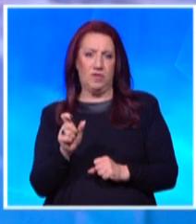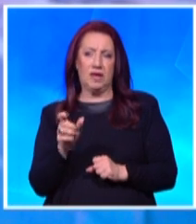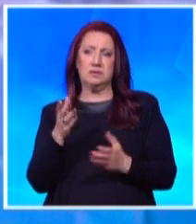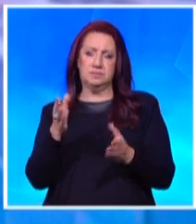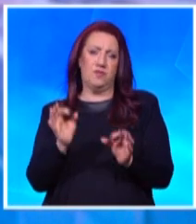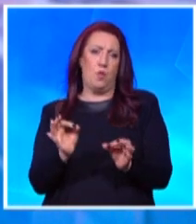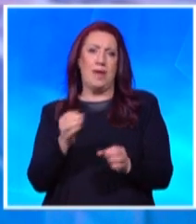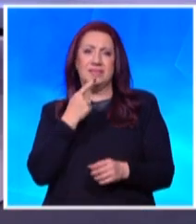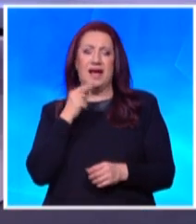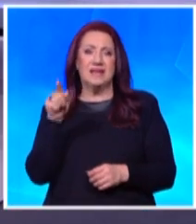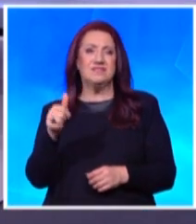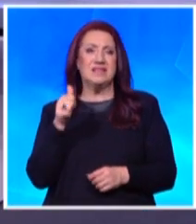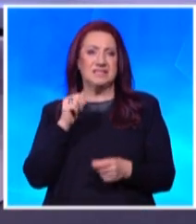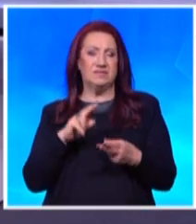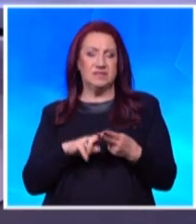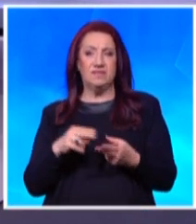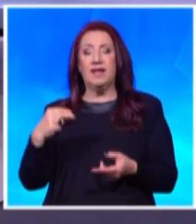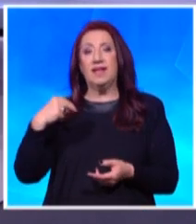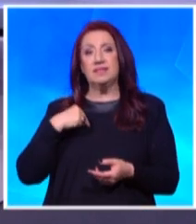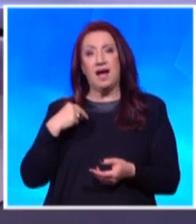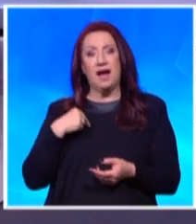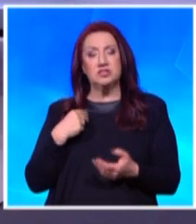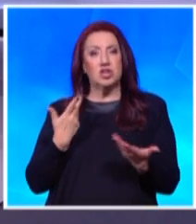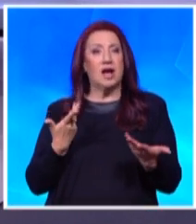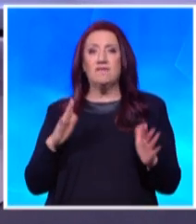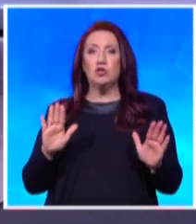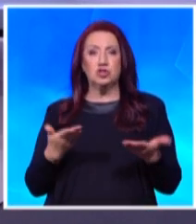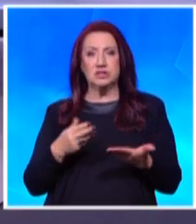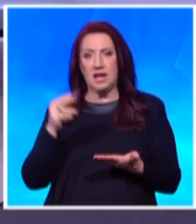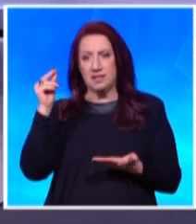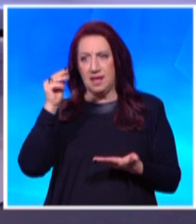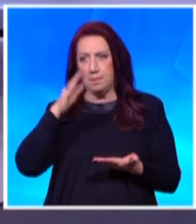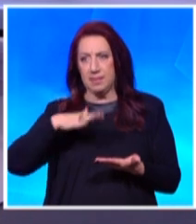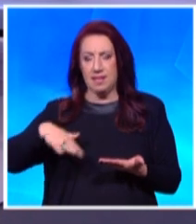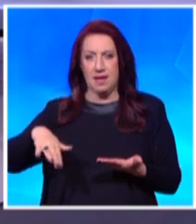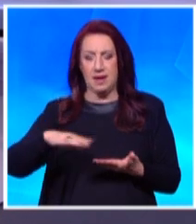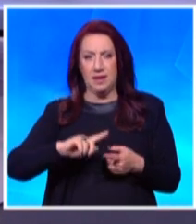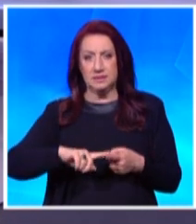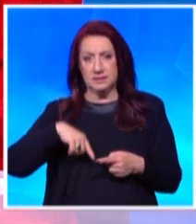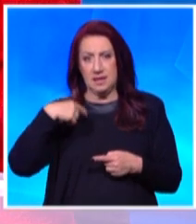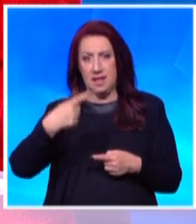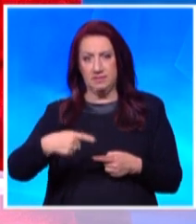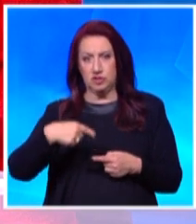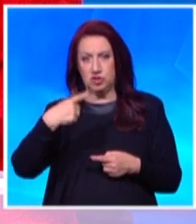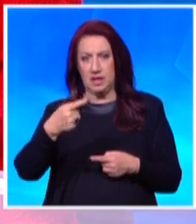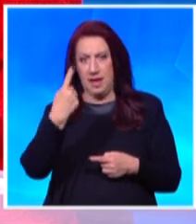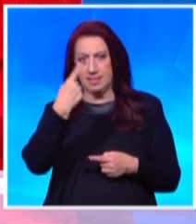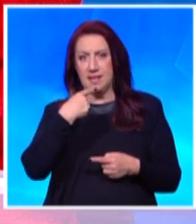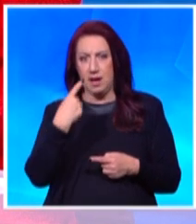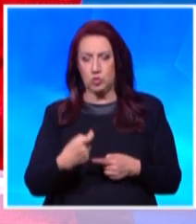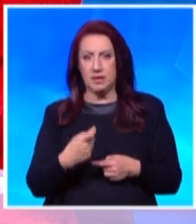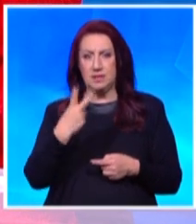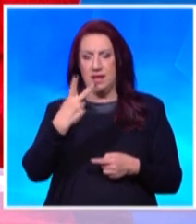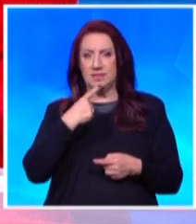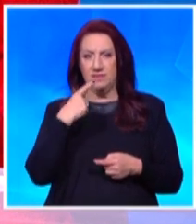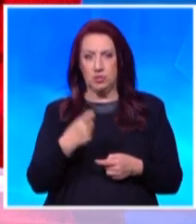както си искате, да ни каже какво ще се случва в нашата държава в следващите една-две години. Това е ненормално. Е, този срок от един месец, той е обозрим ли? Може ли